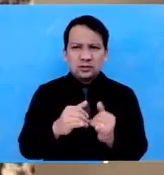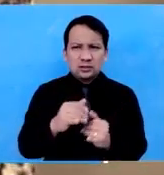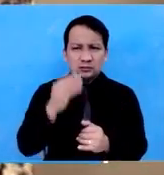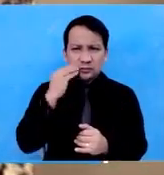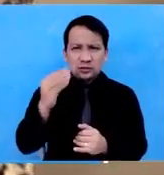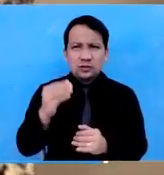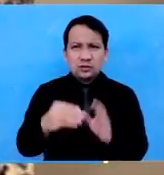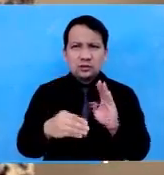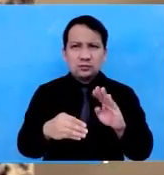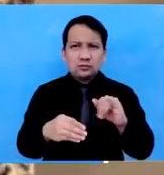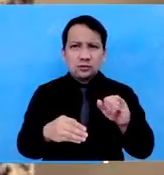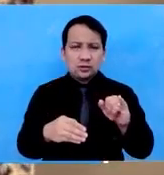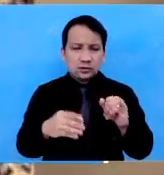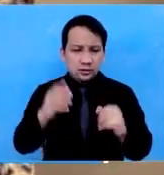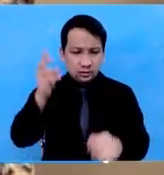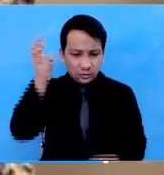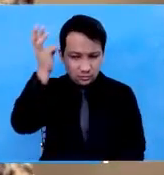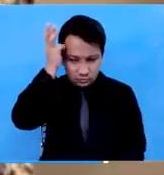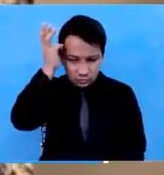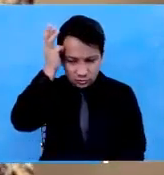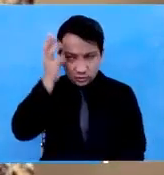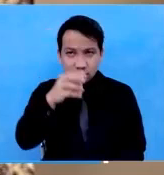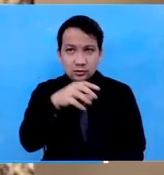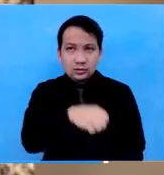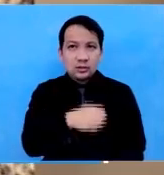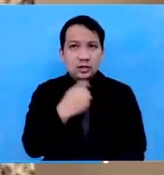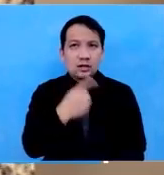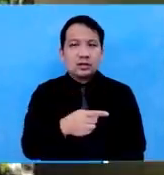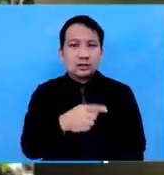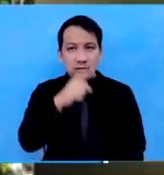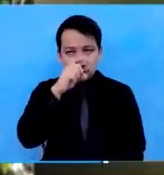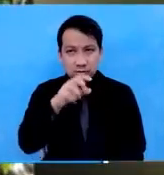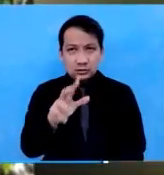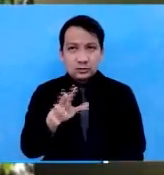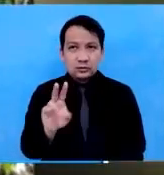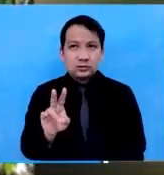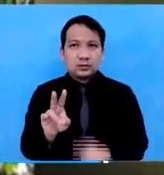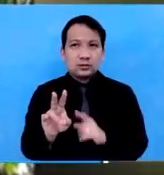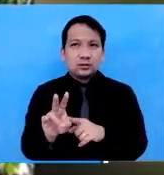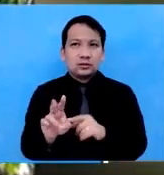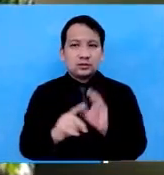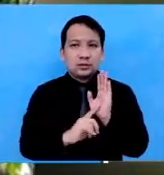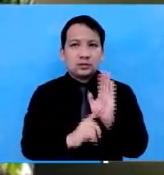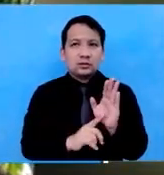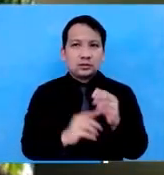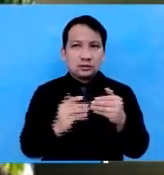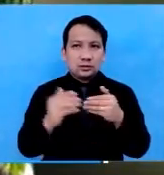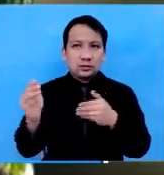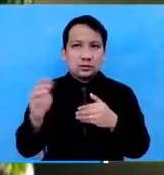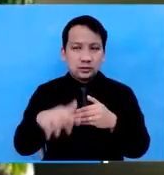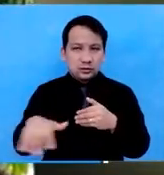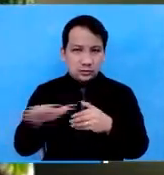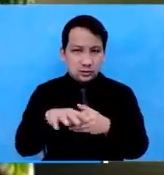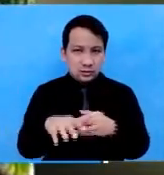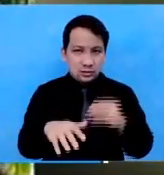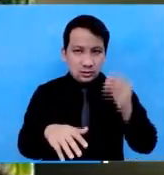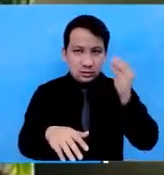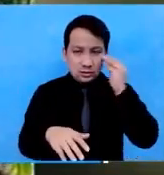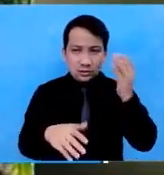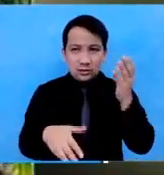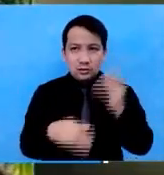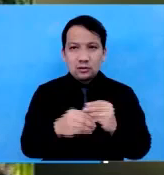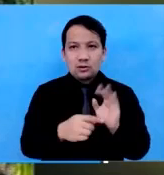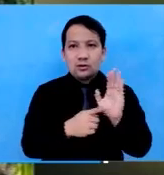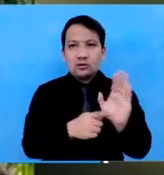Mayuyaw, Ifugao. Narecover na ang bangkay ng 37 anyos na magsasakang biktima. Ayon sa Mayuyaw PNP, nagtungo